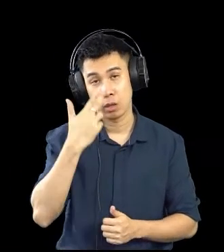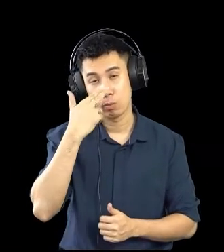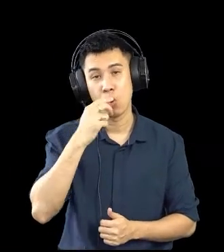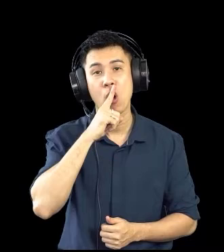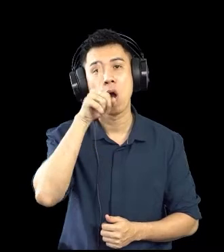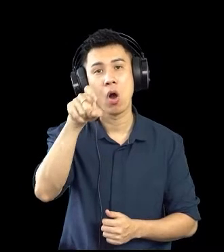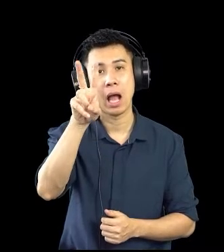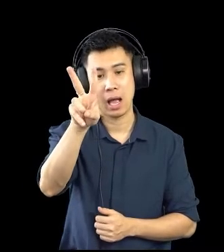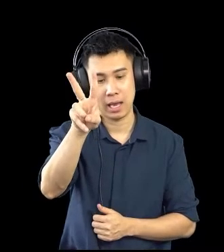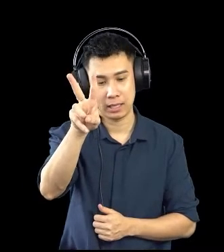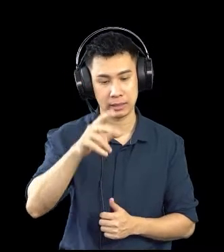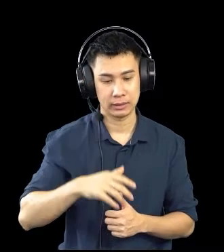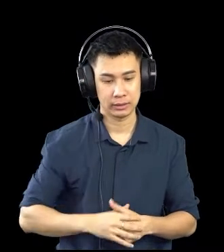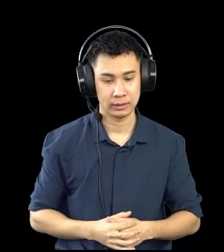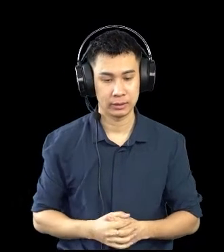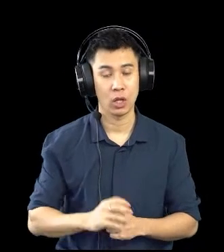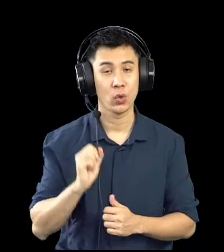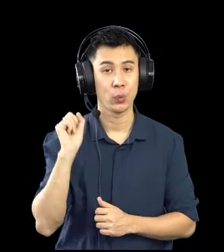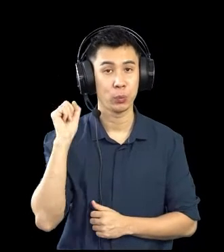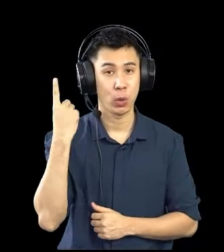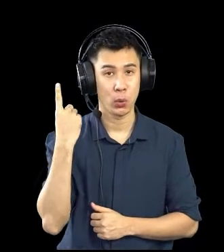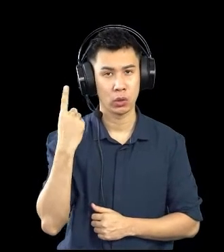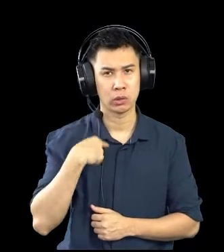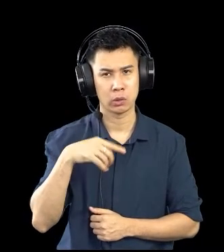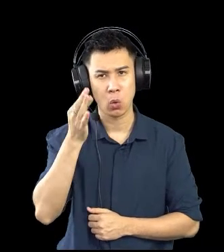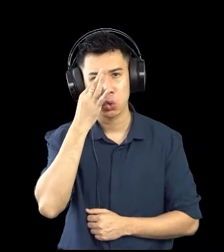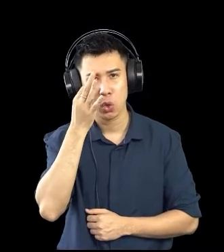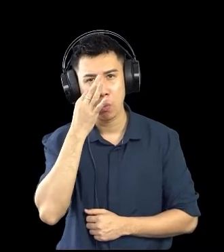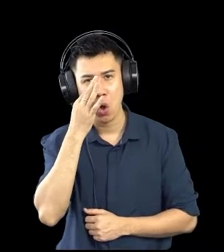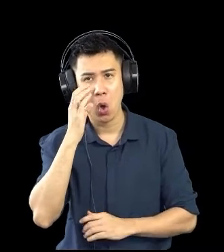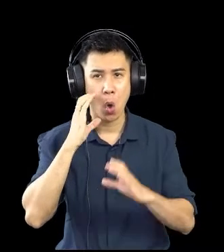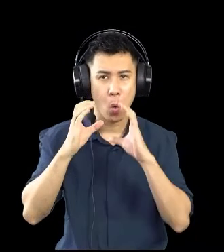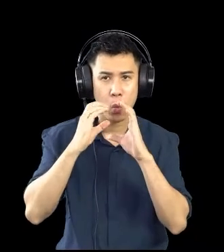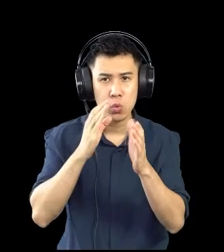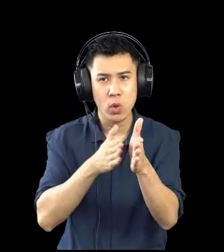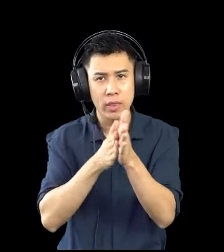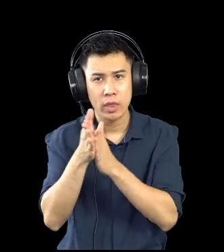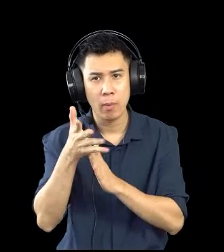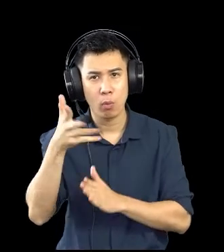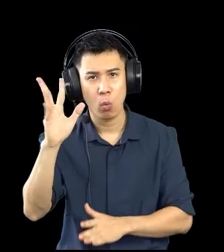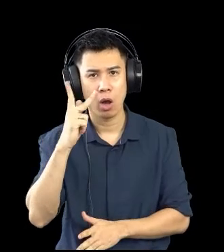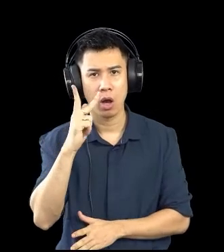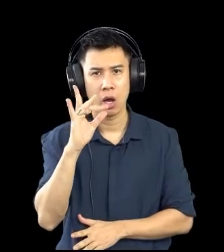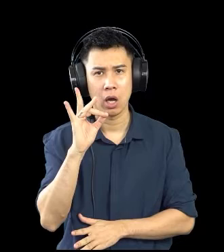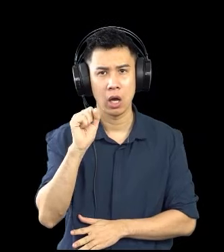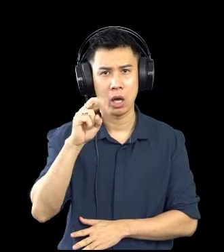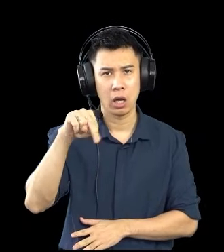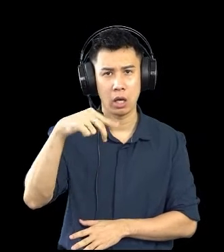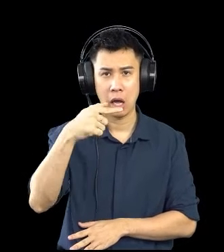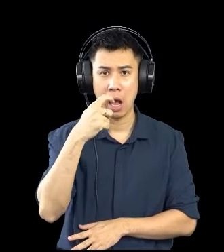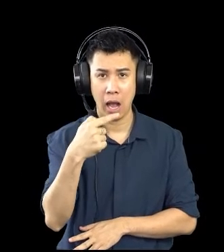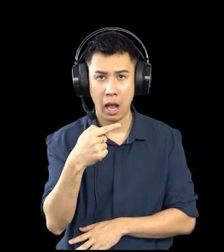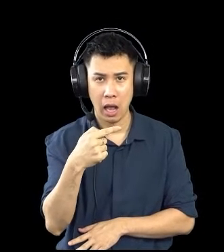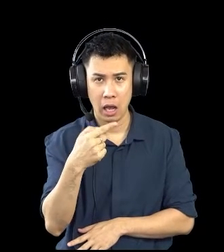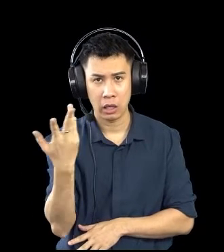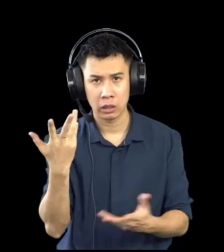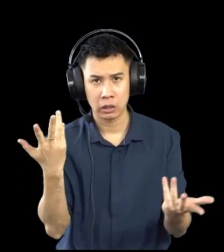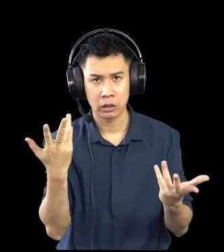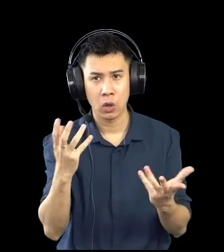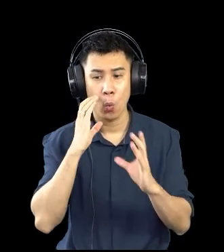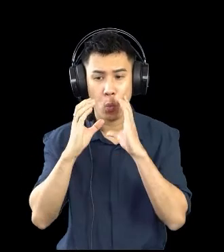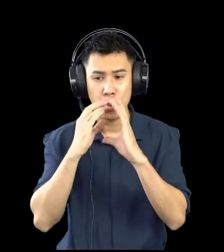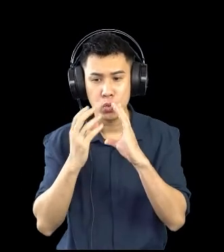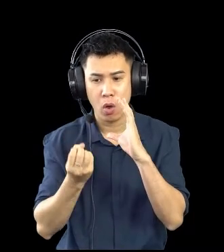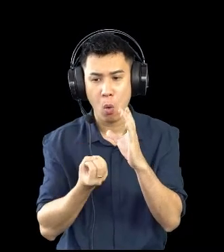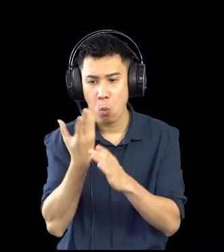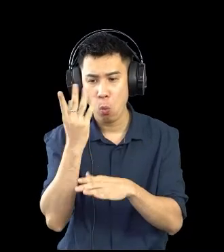dành cho bạn Hải. Câu hỏi thứ nhất thì mình rất là tò mò cái câu chuyện tiếp theo Khang khi mà bạn chia sẻ đầu ở phần thuyết trình